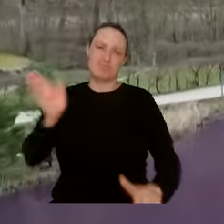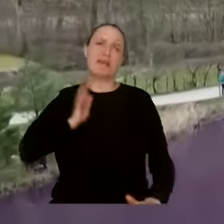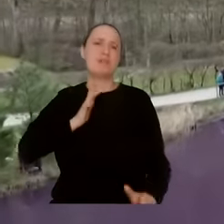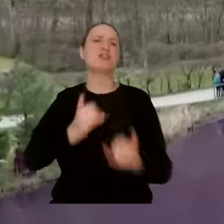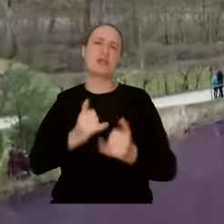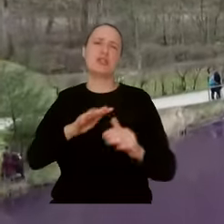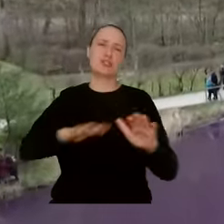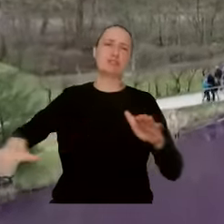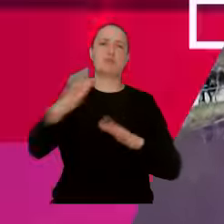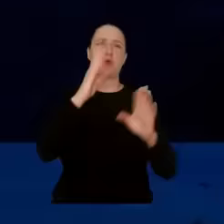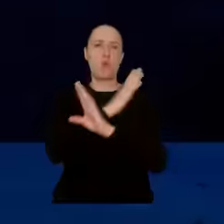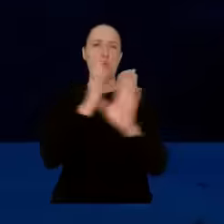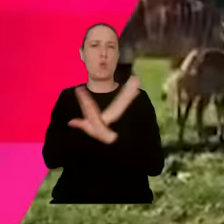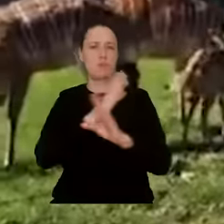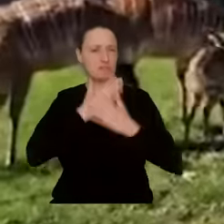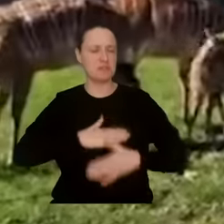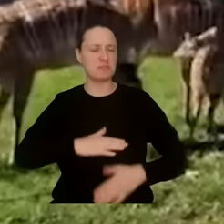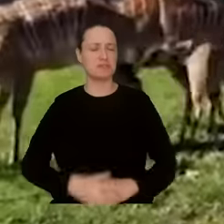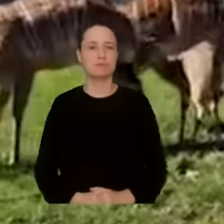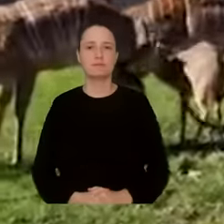przestrzeniach. Bezpieczne i przyjemne.